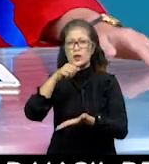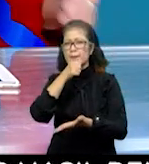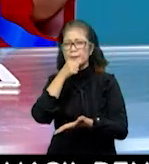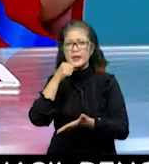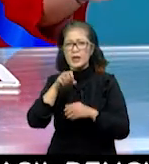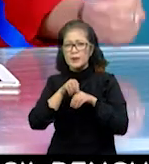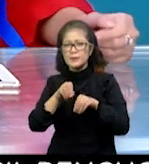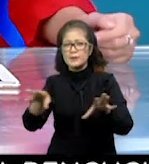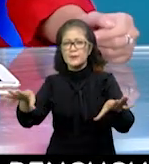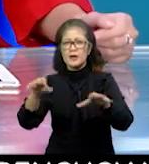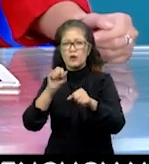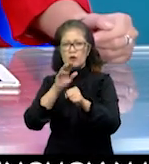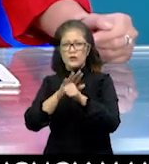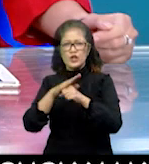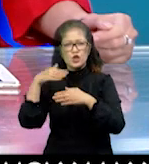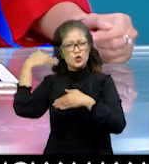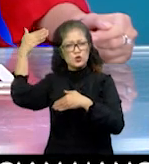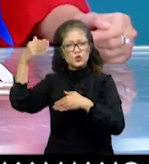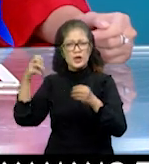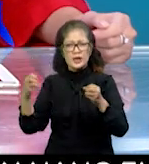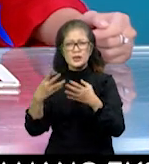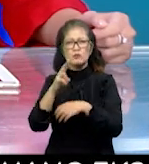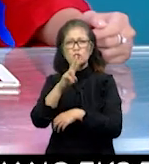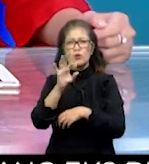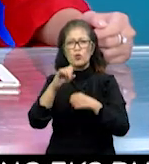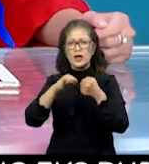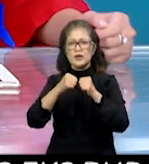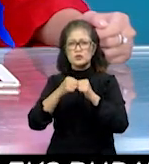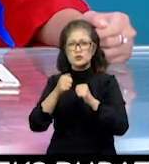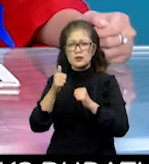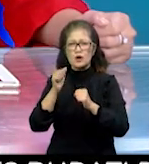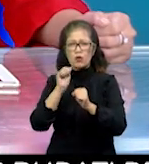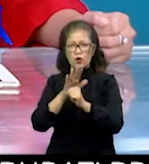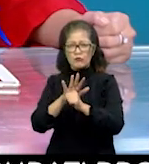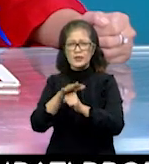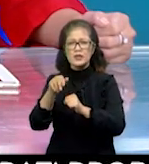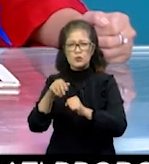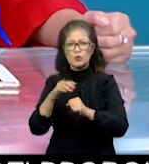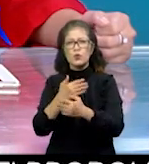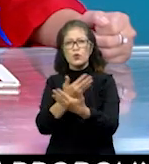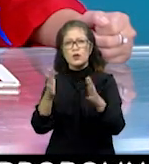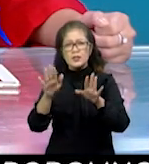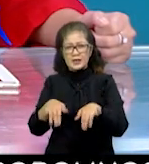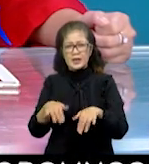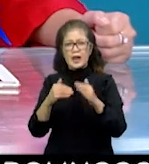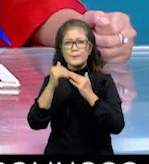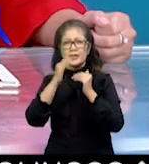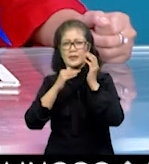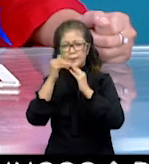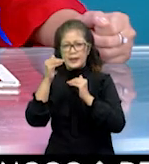COVID-19. Ini menyusul ditemukannya 20 kasus aktif COVID-19 yang mayoritas merupakan penghuni apartemen di wilayah